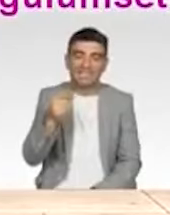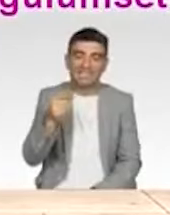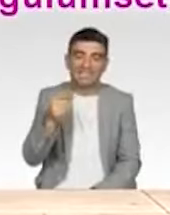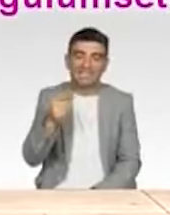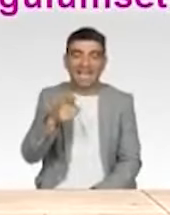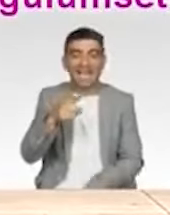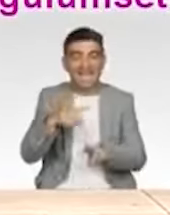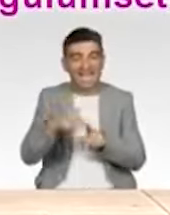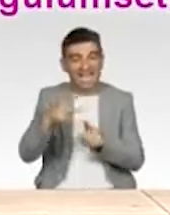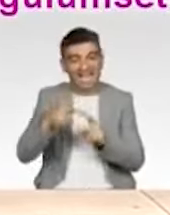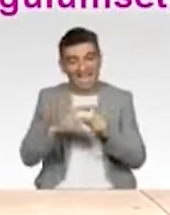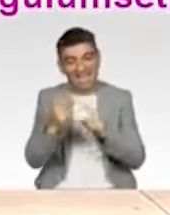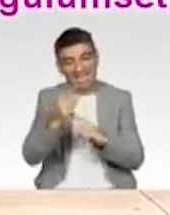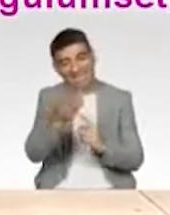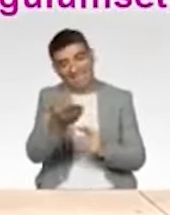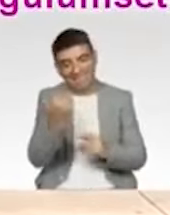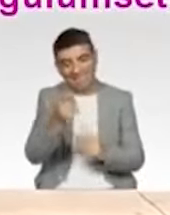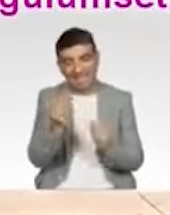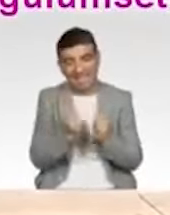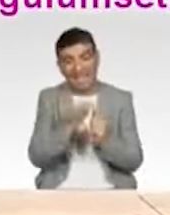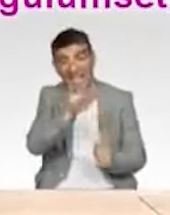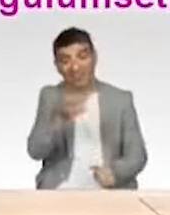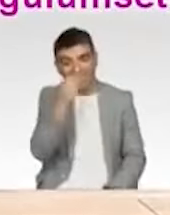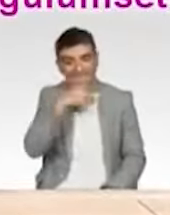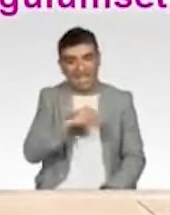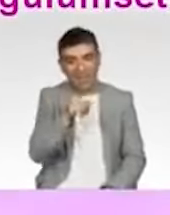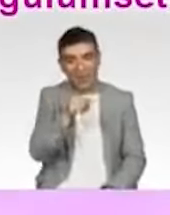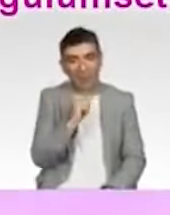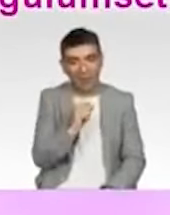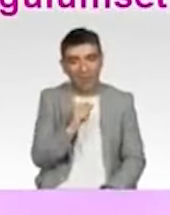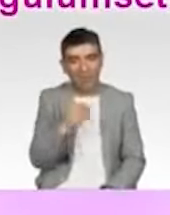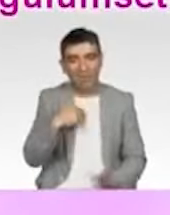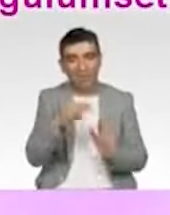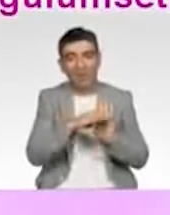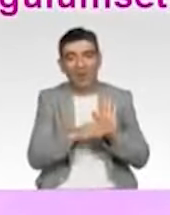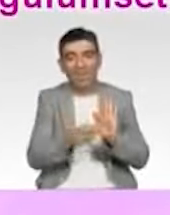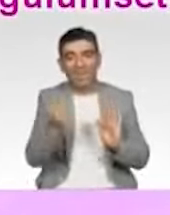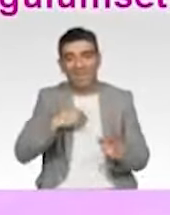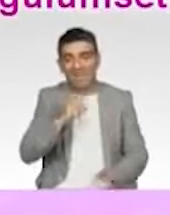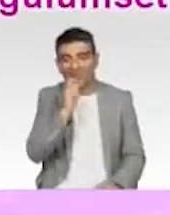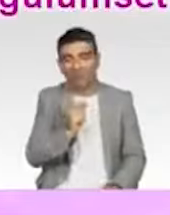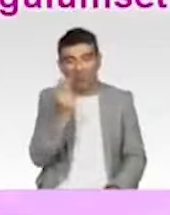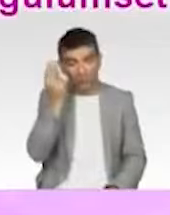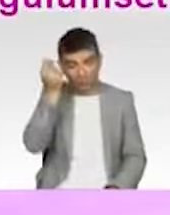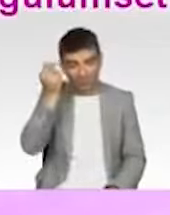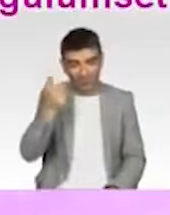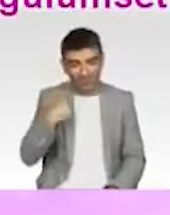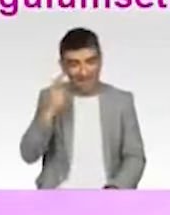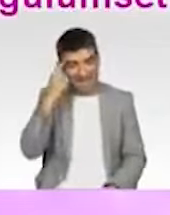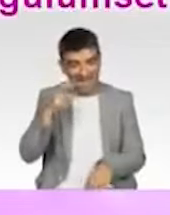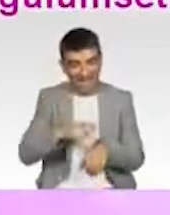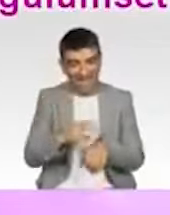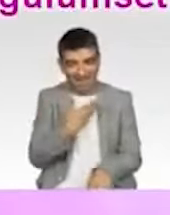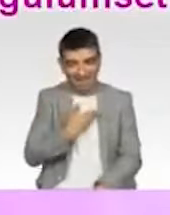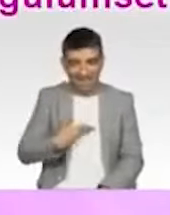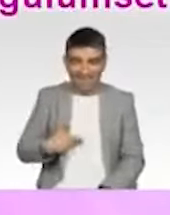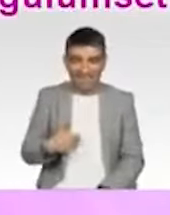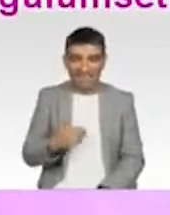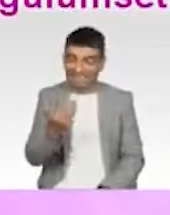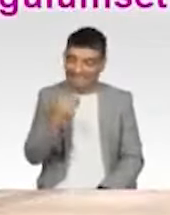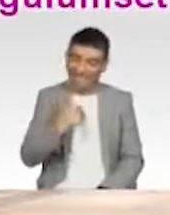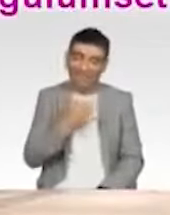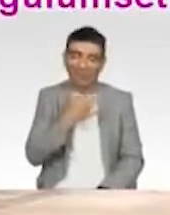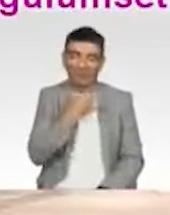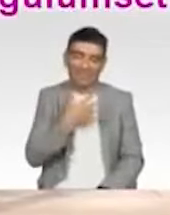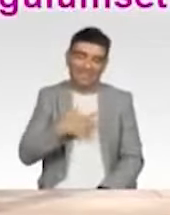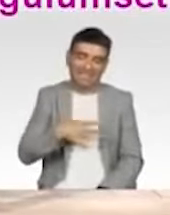evet. Ezgi de gelsin mi? Gelsin. Ama bu her şeyi yer bak söyleyeyim. Vallahi gelin. Programda gidelim. Programda verilen sözler sonra unutuluyor, ben hatırlatmayı biz sanırım. Biz istiyoruz. Gelin vallahi